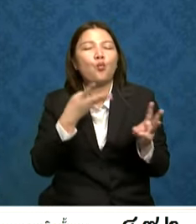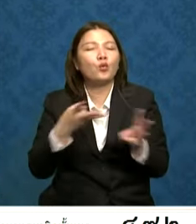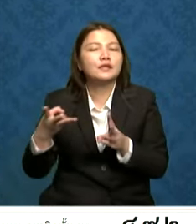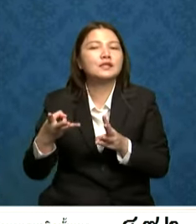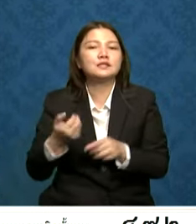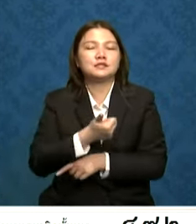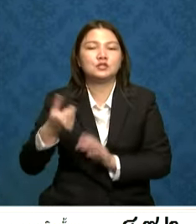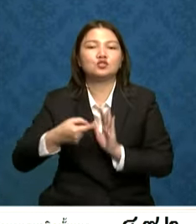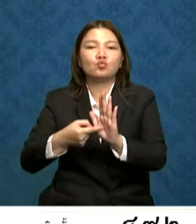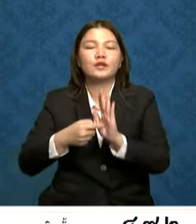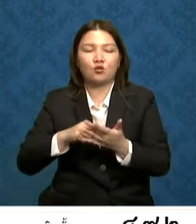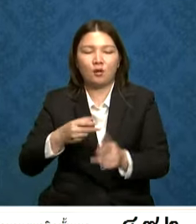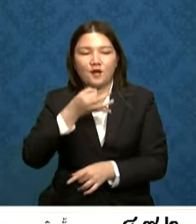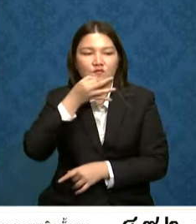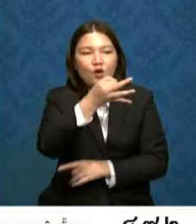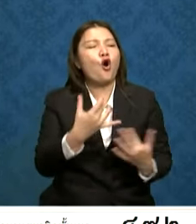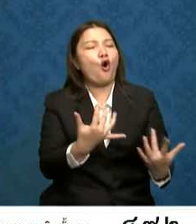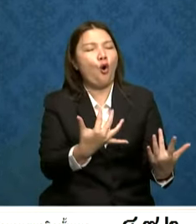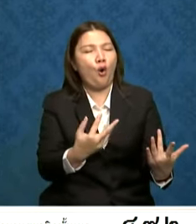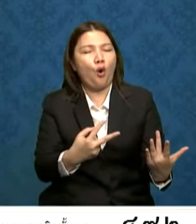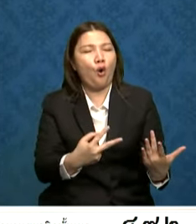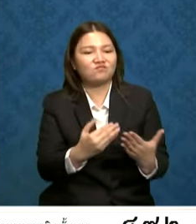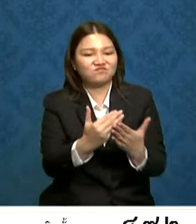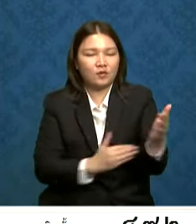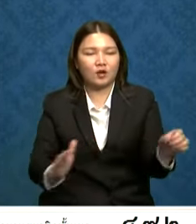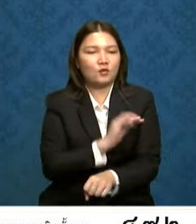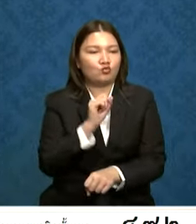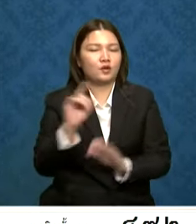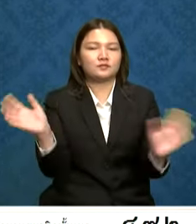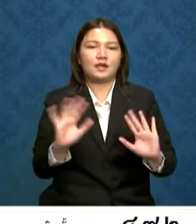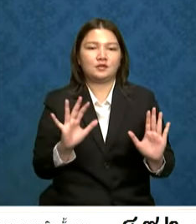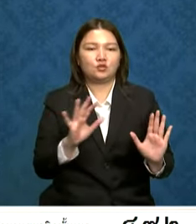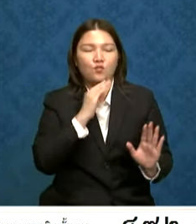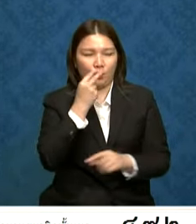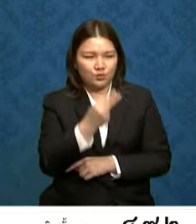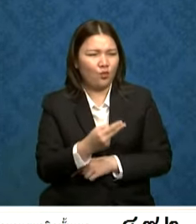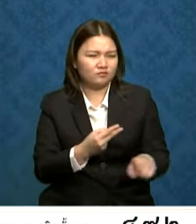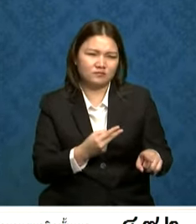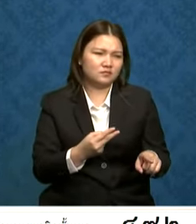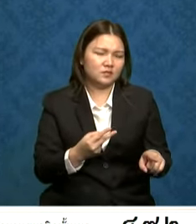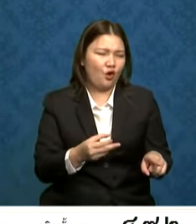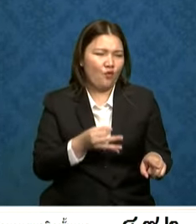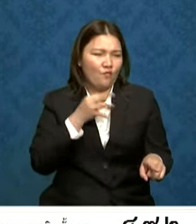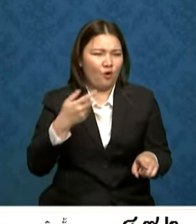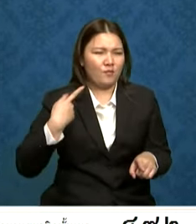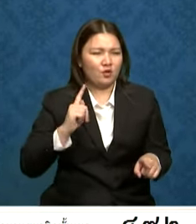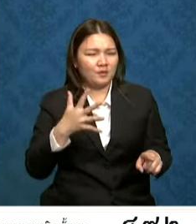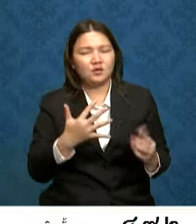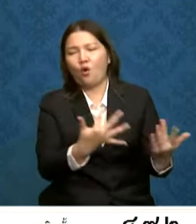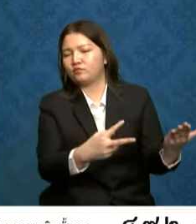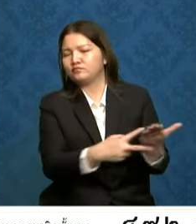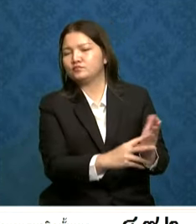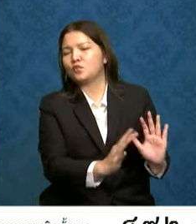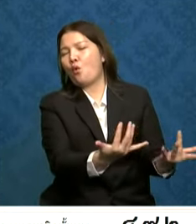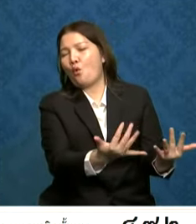เช่นการชะลอการฟ้องการสั่งไม่ฟ้องคดีที่ไม่ก่อให้เกิดประโยชน์ต่อสาธารณะรวมถึง